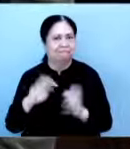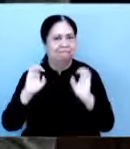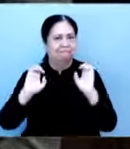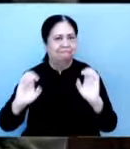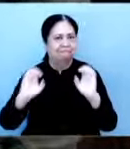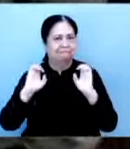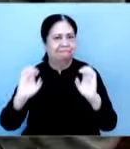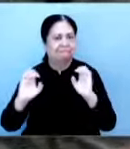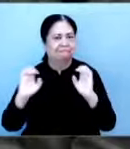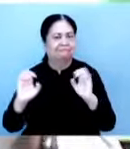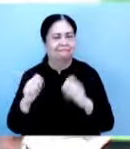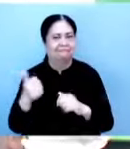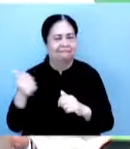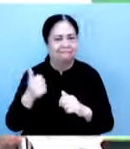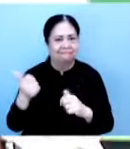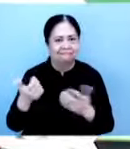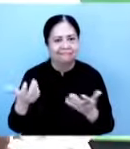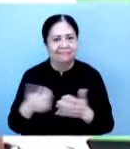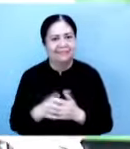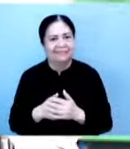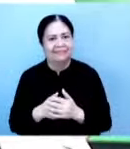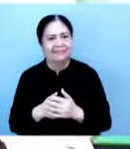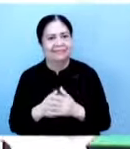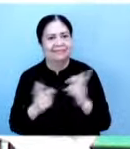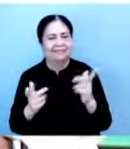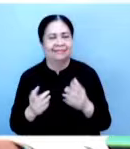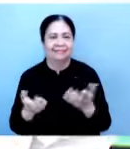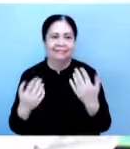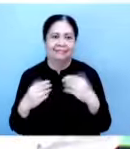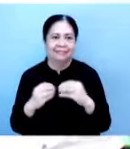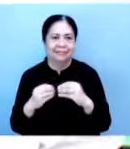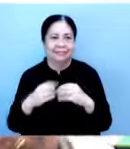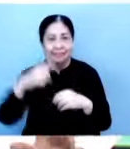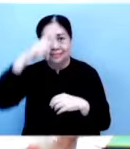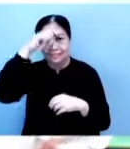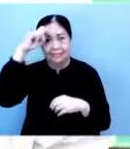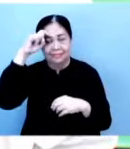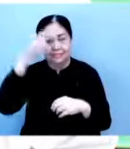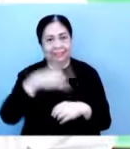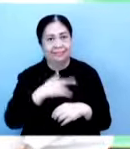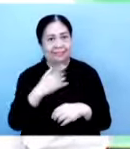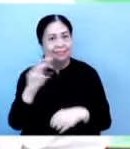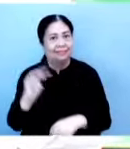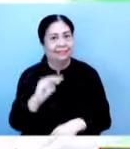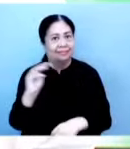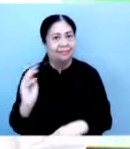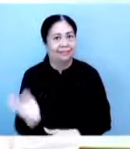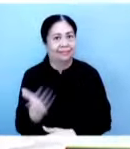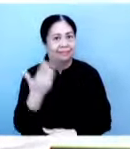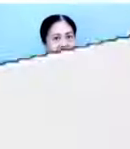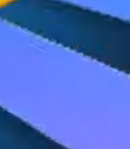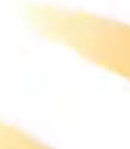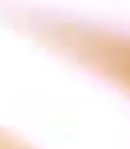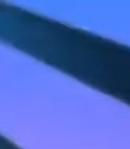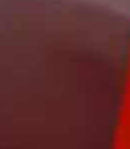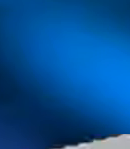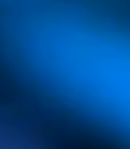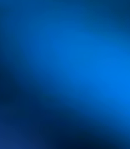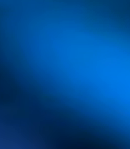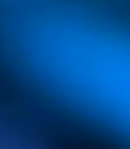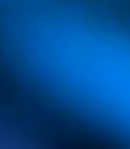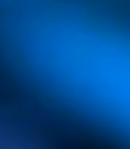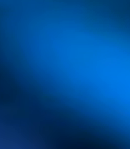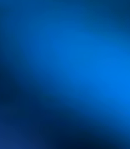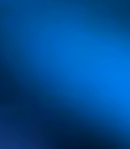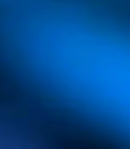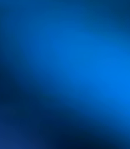energy natin today Oh ito Jess itop pa natin ang Summer Vibes this Monday morning dahil mamaya susubukan nating talunin ang init sa hatin